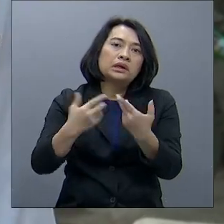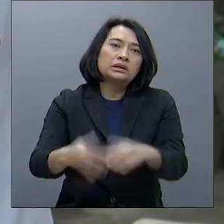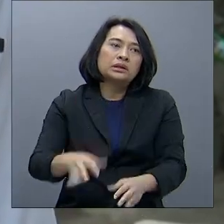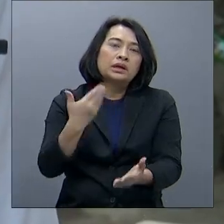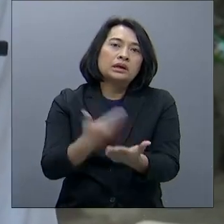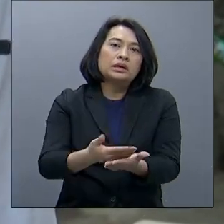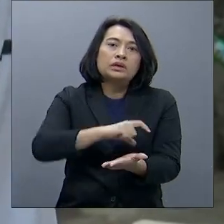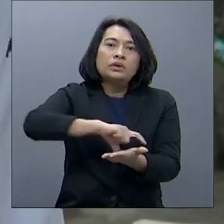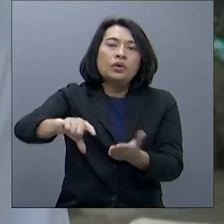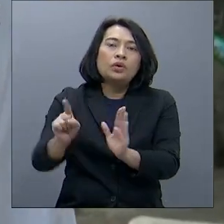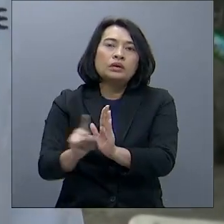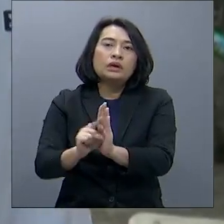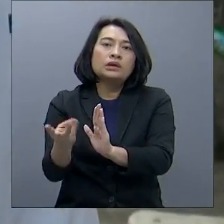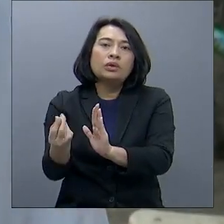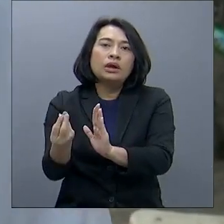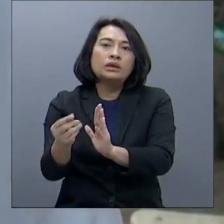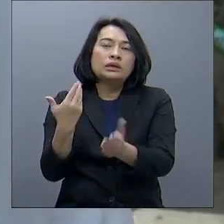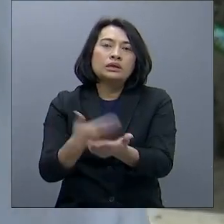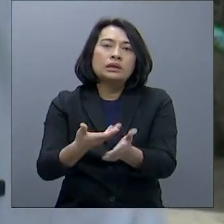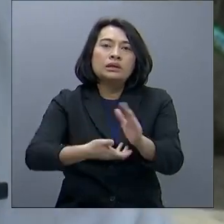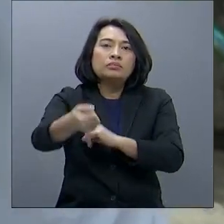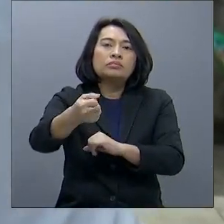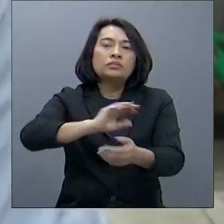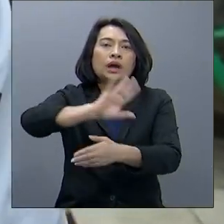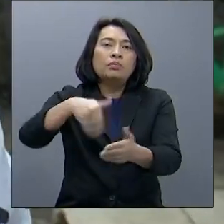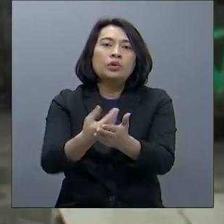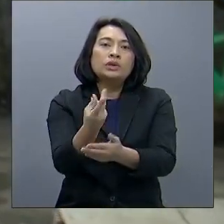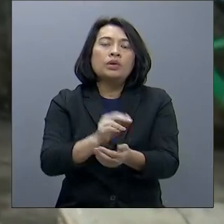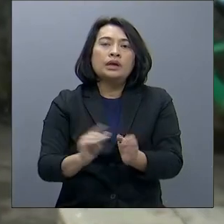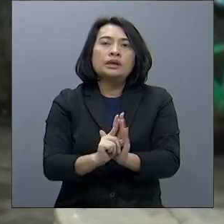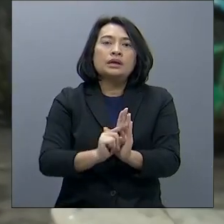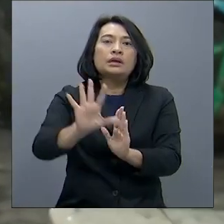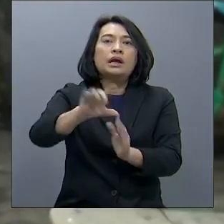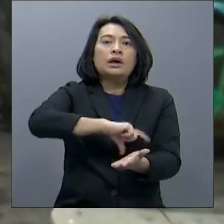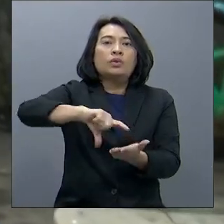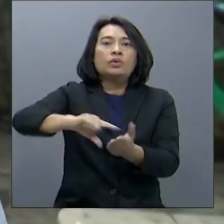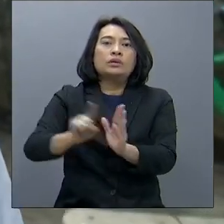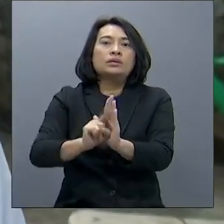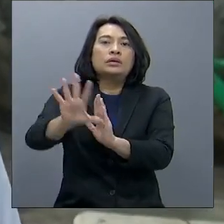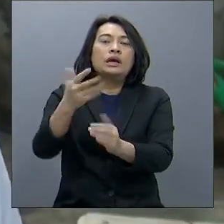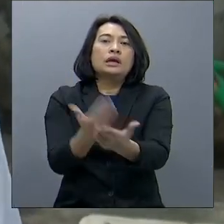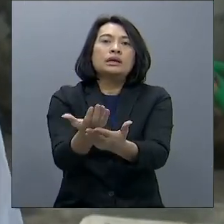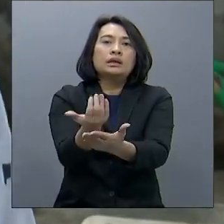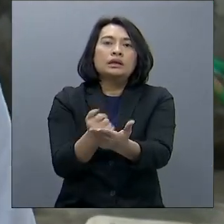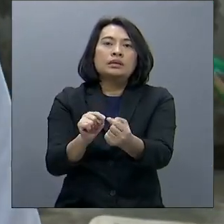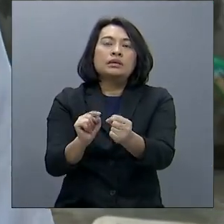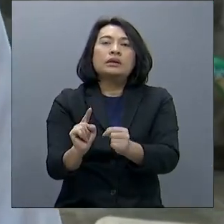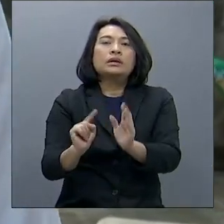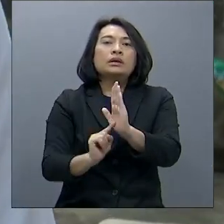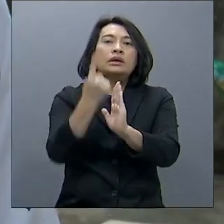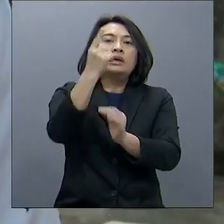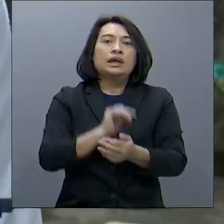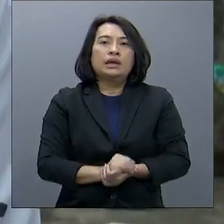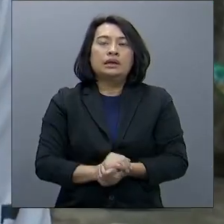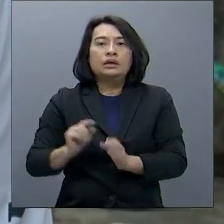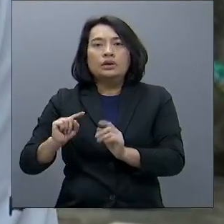ครั้งได้เงินกี่ครั้ง โอนไปทั้งหมด5ครั้งแต่ได้เงินแค่รอบแรกค่ะรอบ2ร